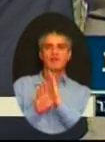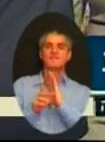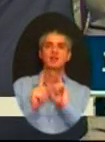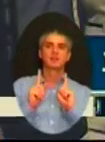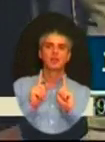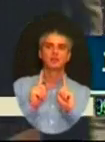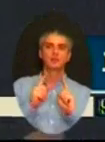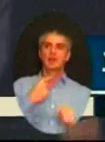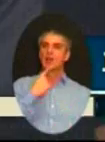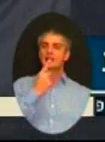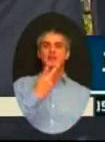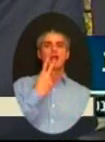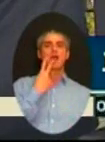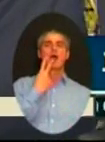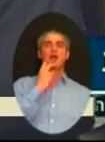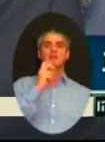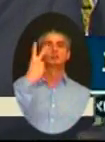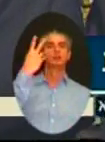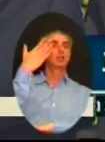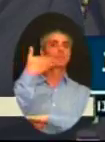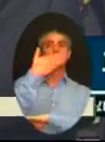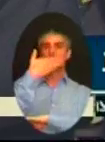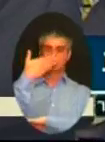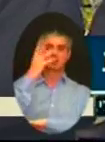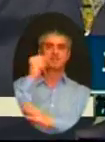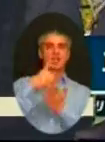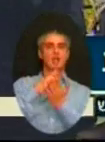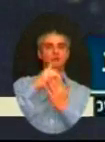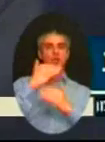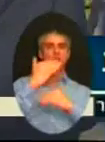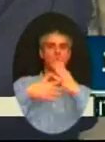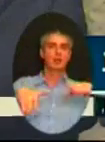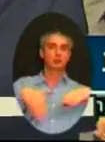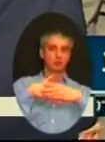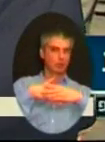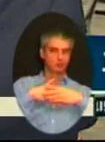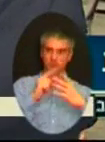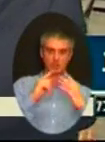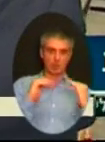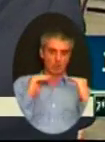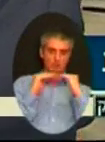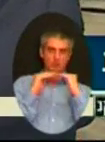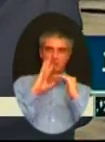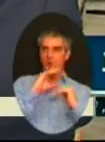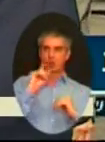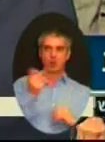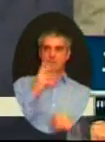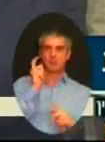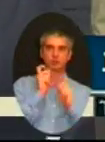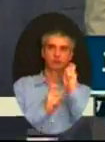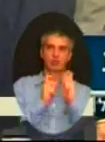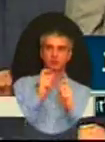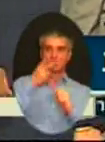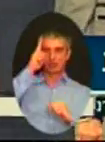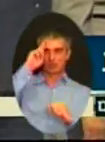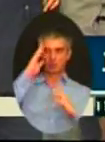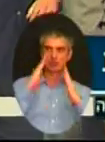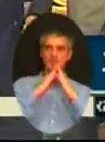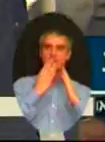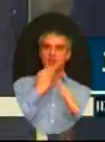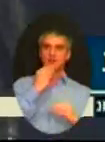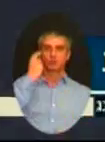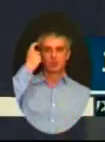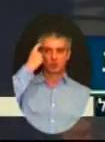ההגדרה של העדפה של שתי מדינות ושל המשך תהליך שלום. זה לא עולה בקנה אחד עם כל מה שאנשי הליכוד והבית